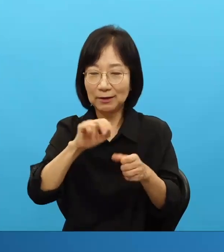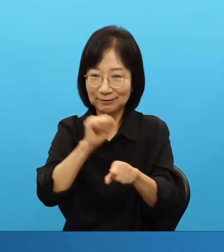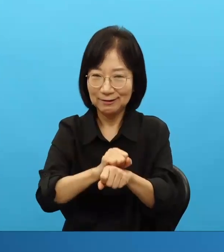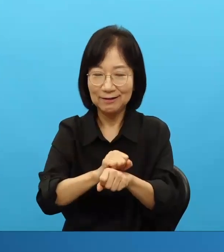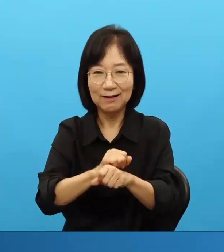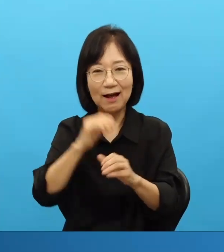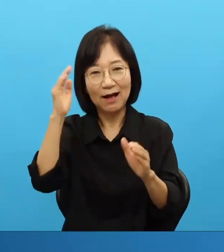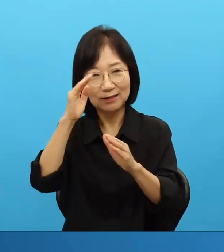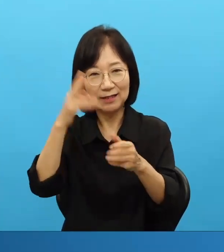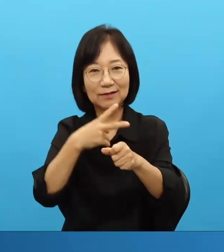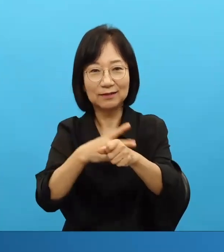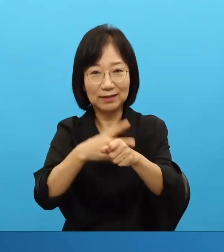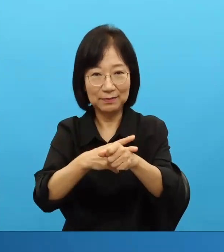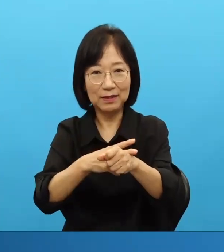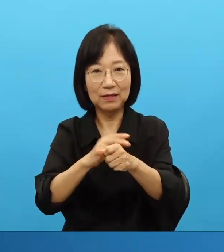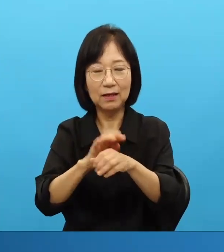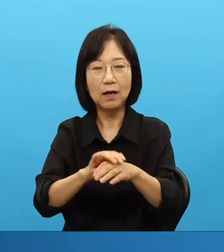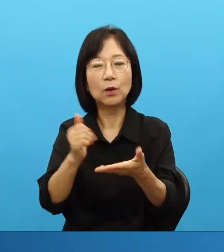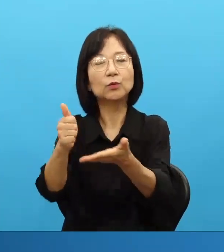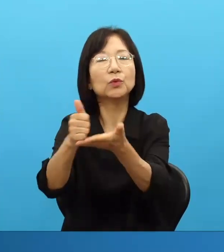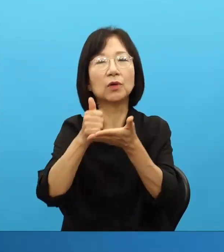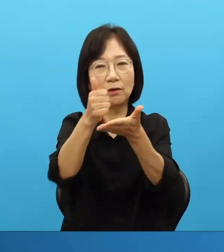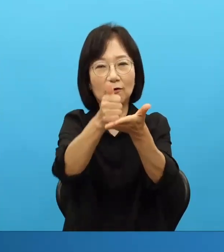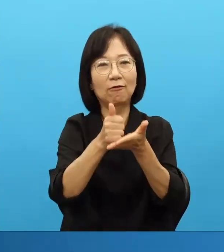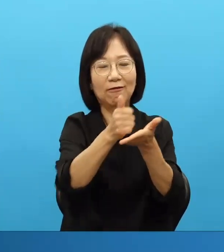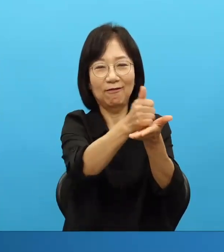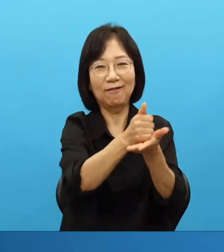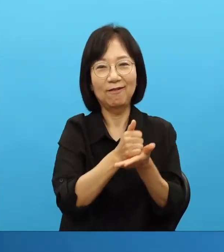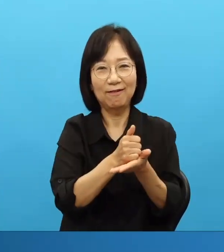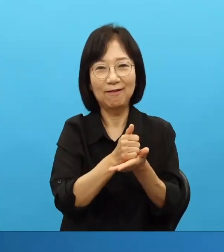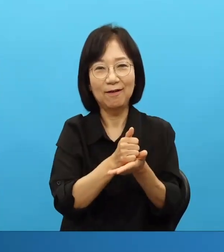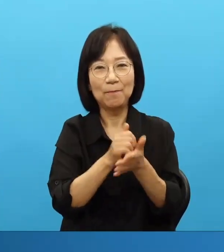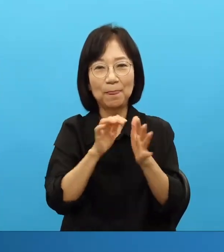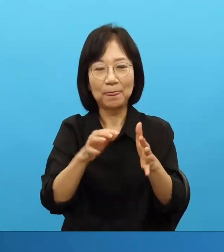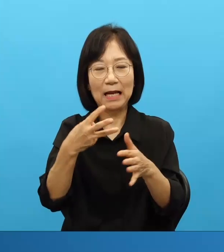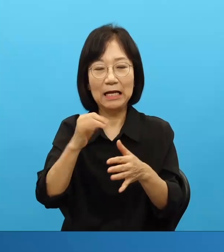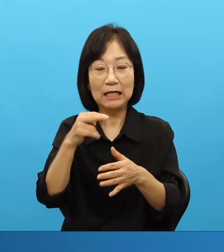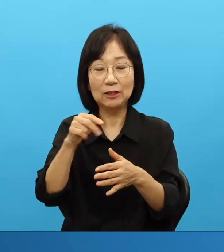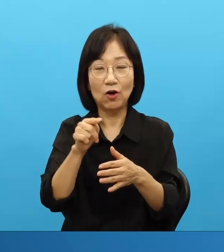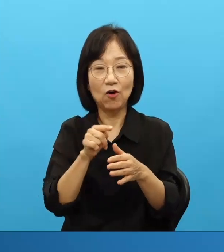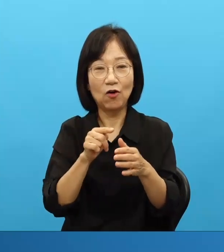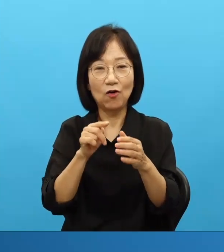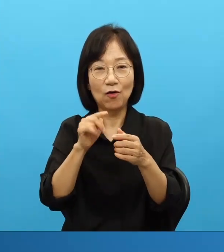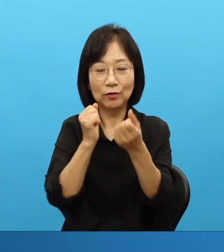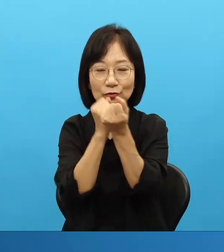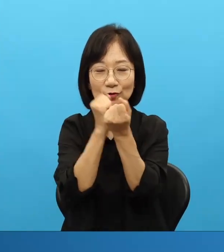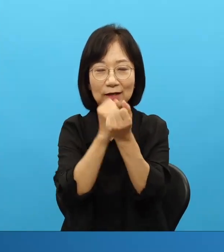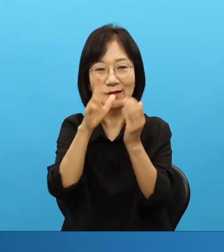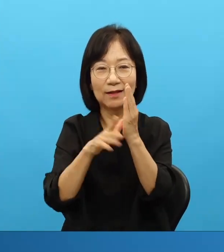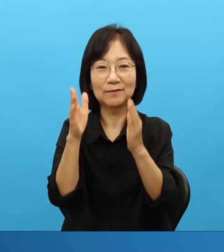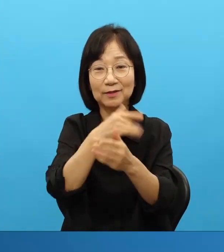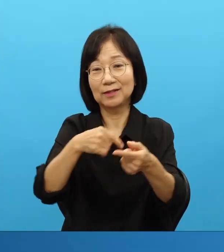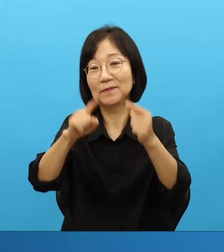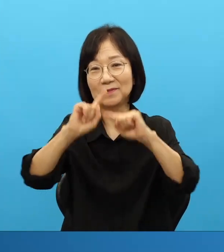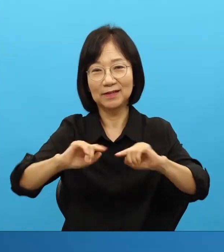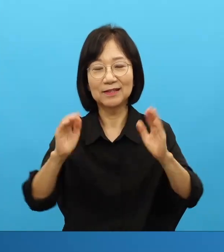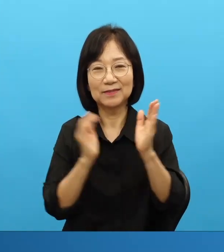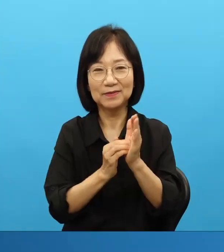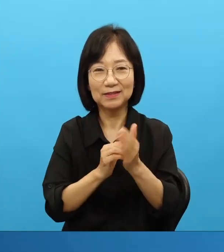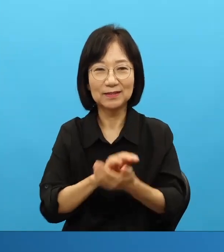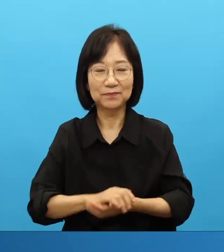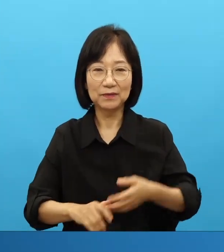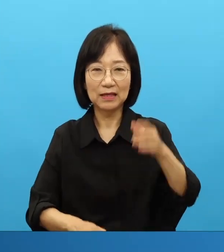직할학교인 RGS와 RLS를 통해 초청돼 리더 수련회부터 참석했습니다. 대회 1강 메시지